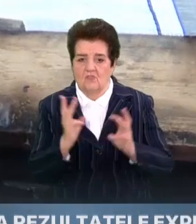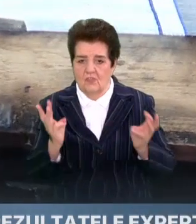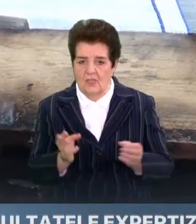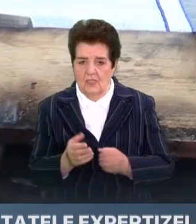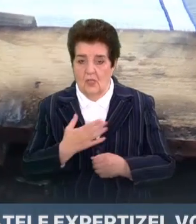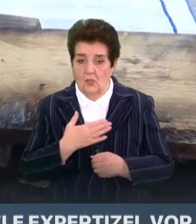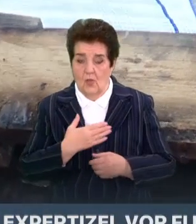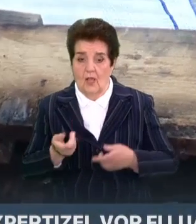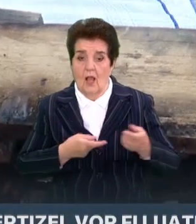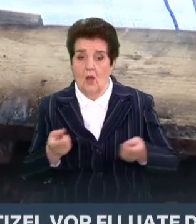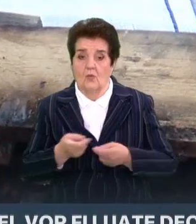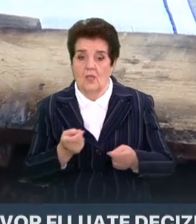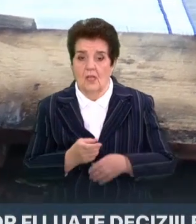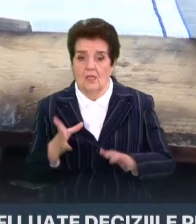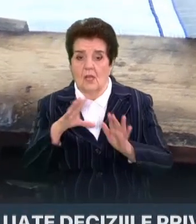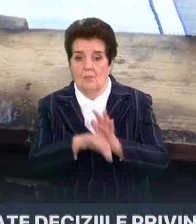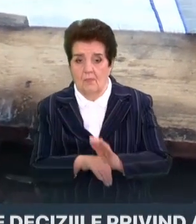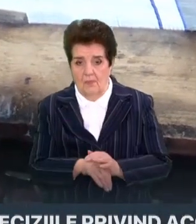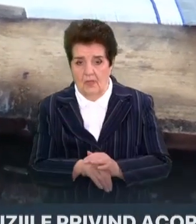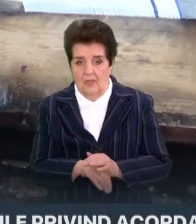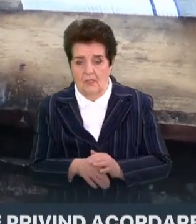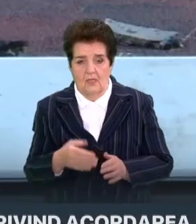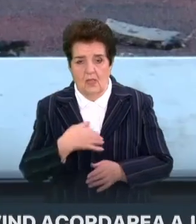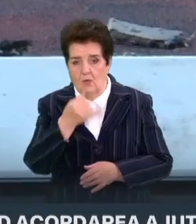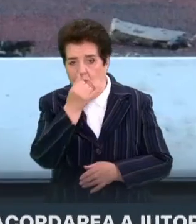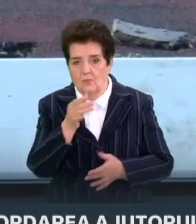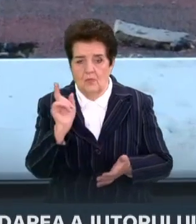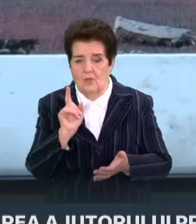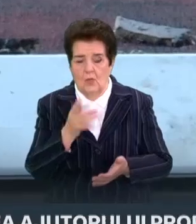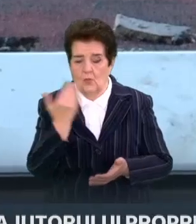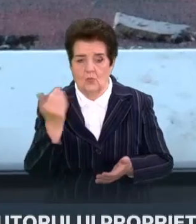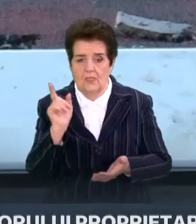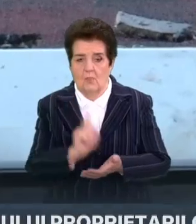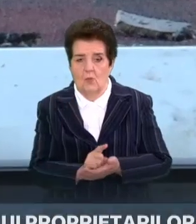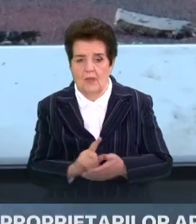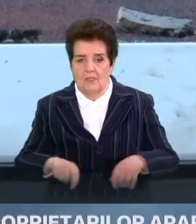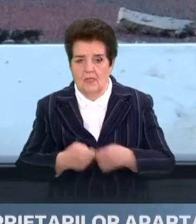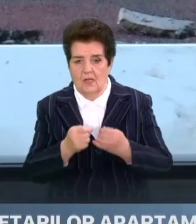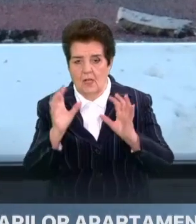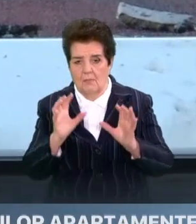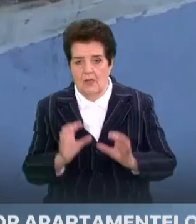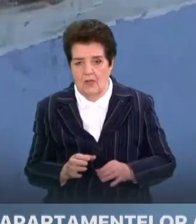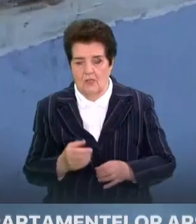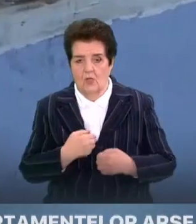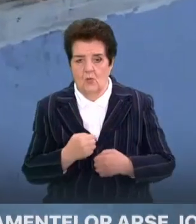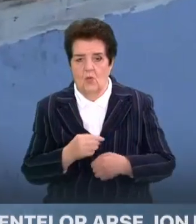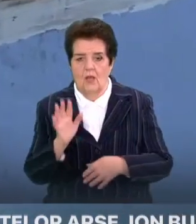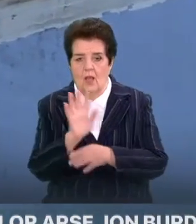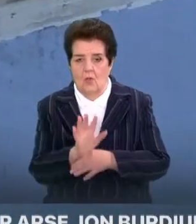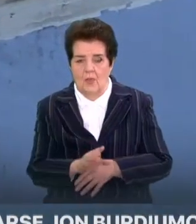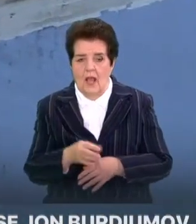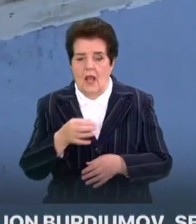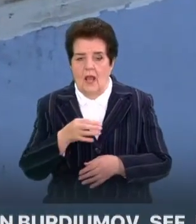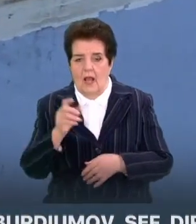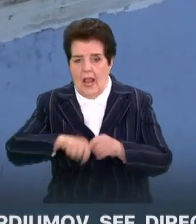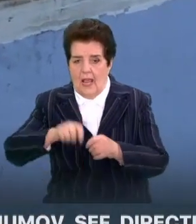noi, ca autoritate, ne-am implicat să ajutăm oamenii, dar nu suntem obligați să încălcăm legea. Noi am comandat expertiză. În baza expertizei să